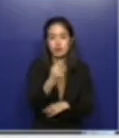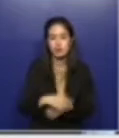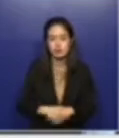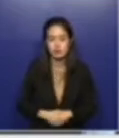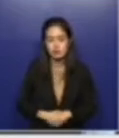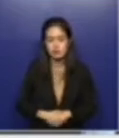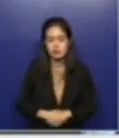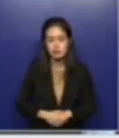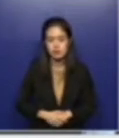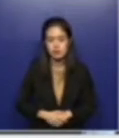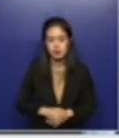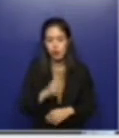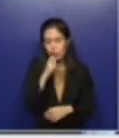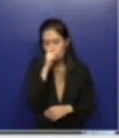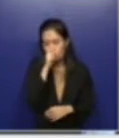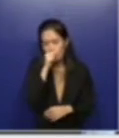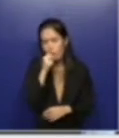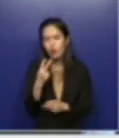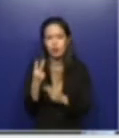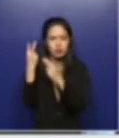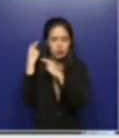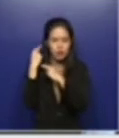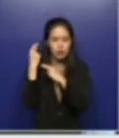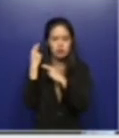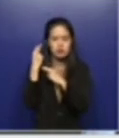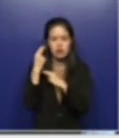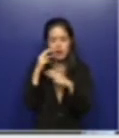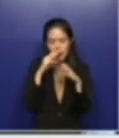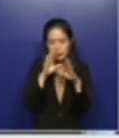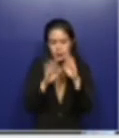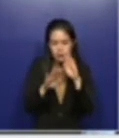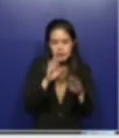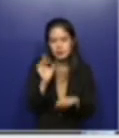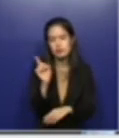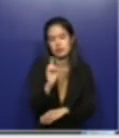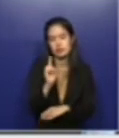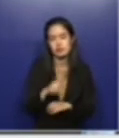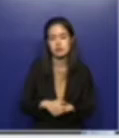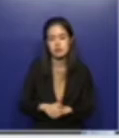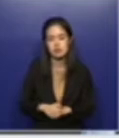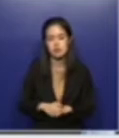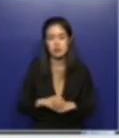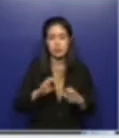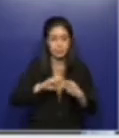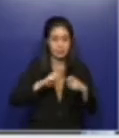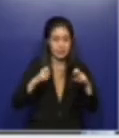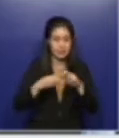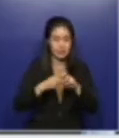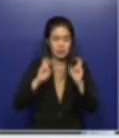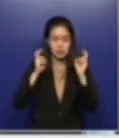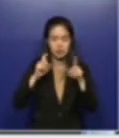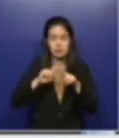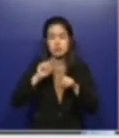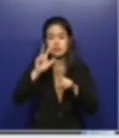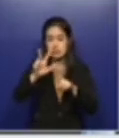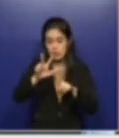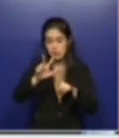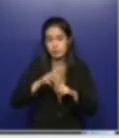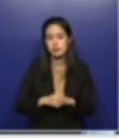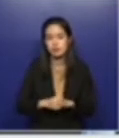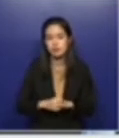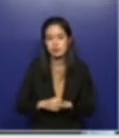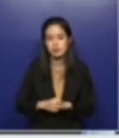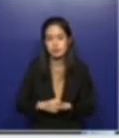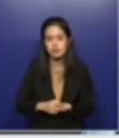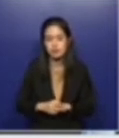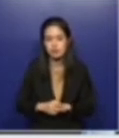เทียบกับไปครับท่านครับเหตุอันที่3ปัญหาอันที่3คือความรู้ความสาม